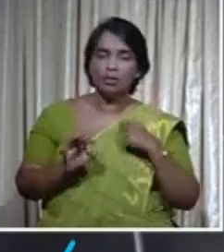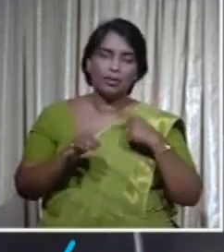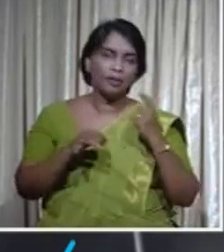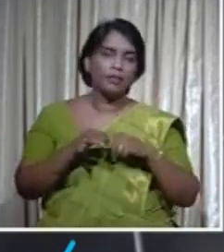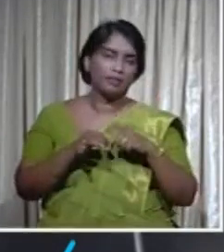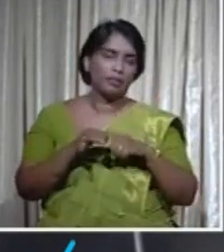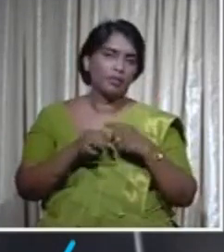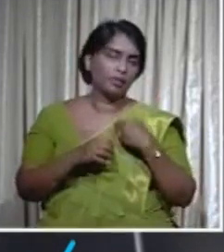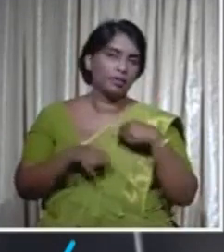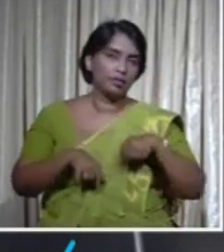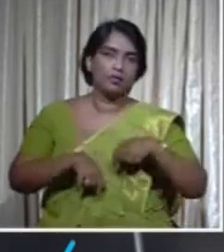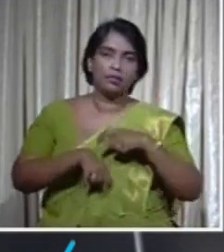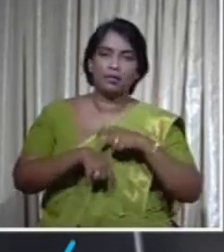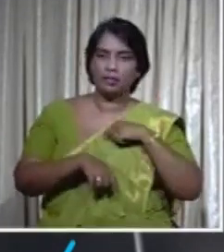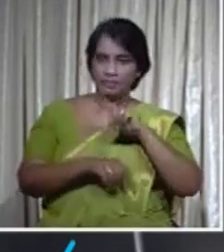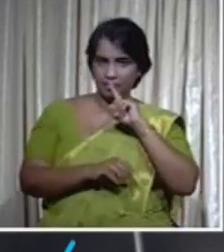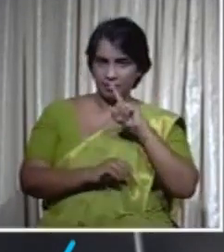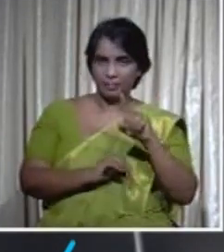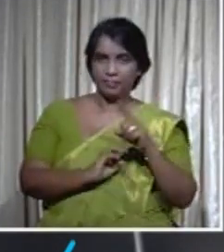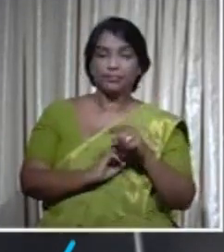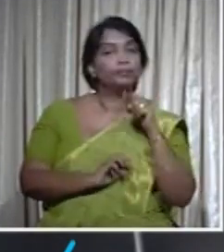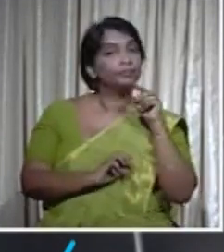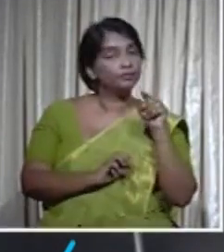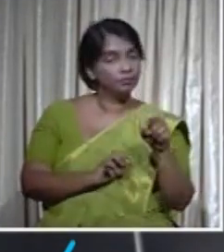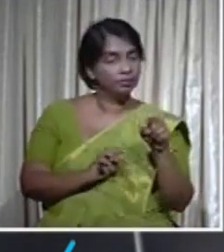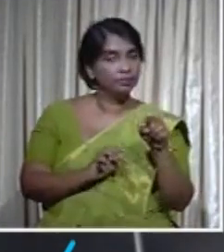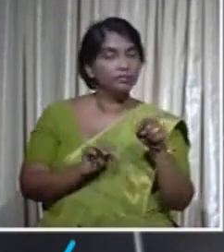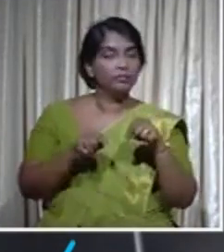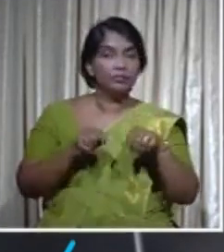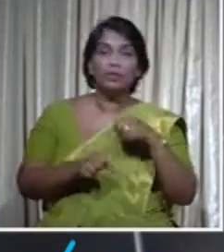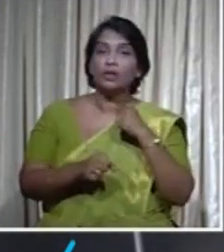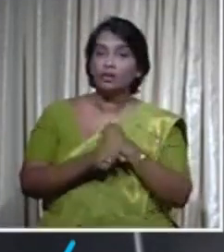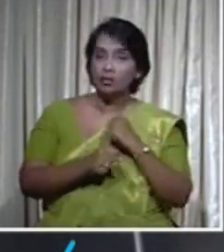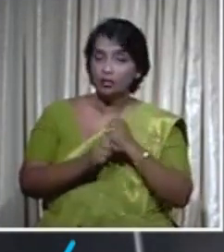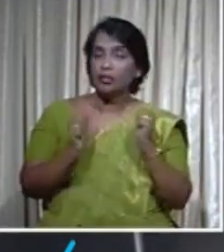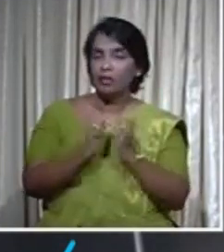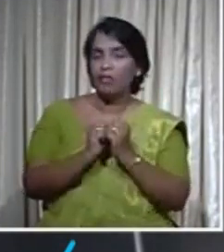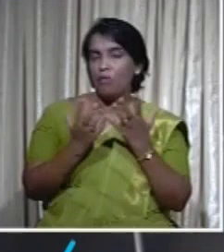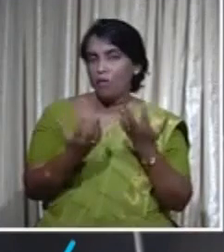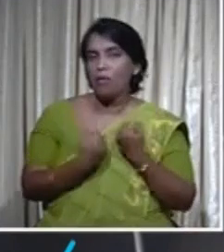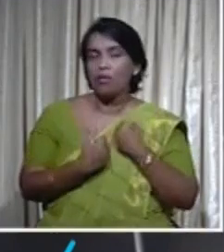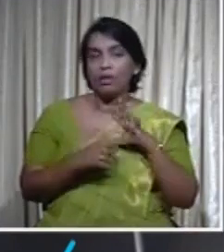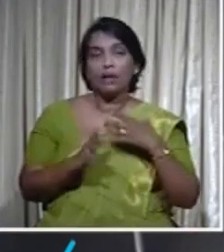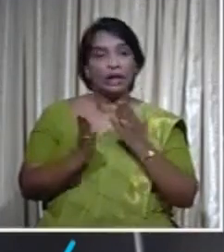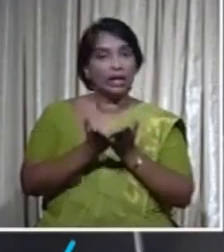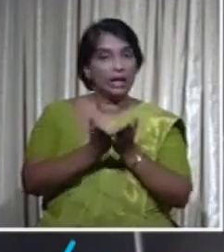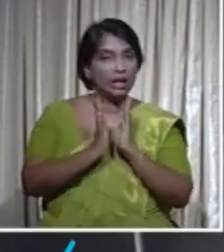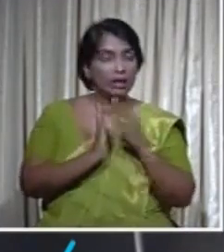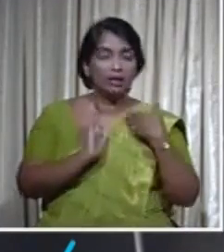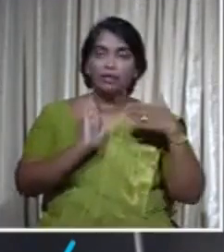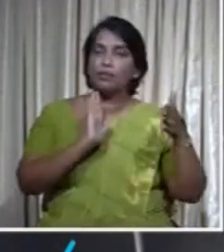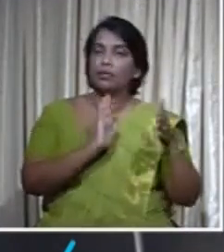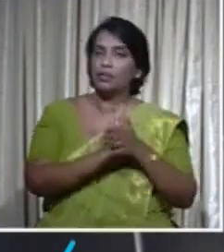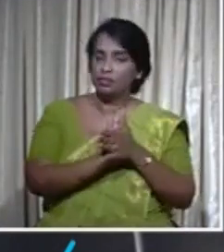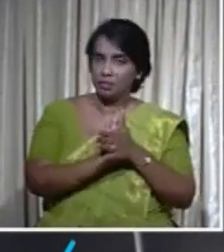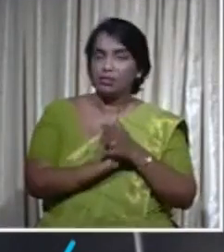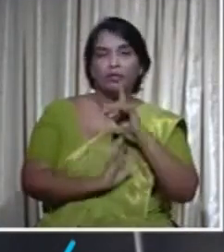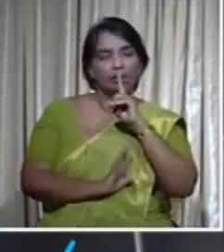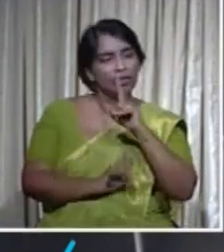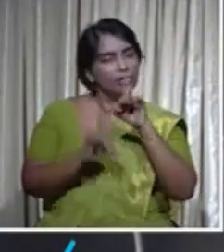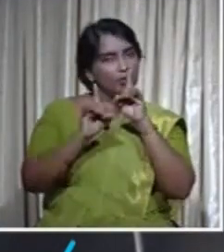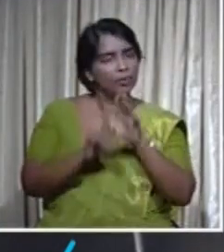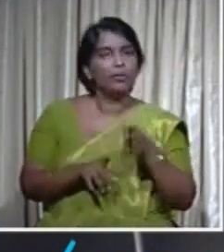இப்பொழுது கேட்கின்றேன் அதை இந்த அரசு செய்ய வேண்டும் நாங்கள் இந்தியாவிடமும் கோர இருக்கின்றோம் உங்களிடமும் கோர